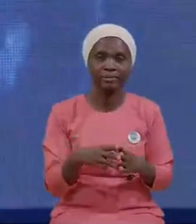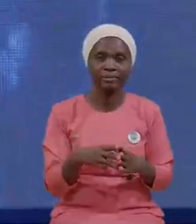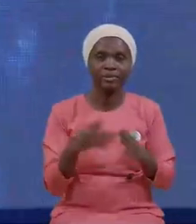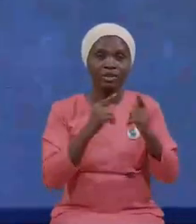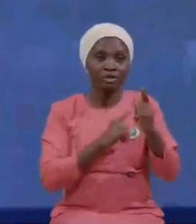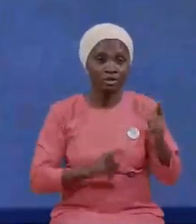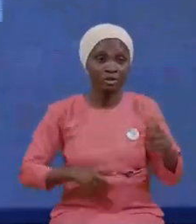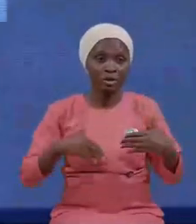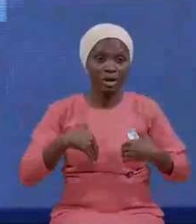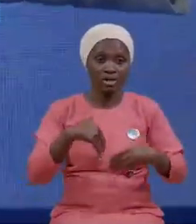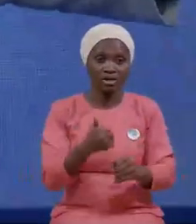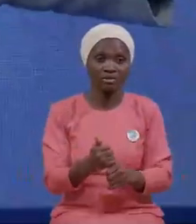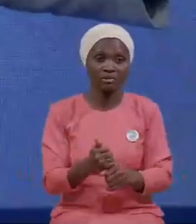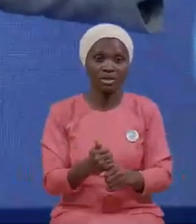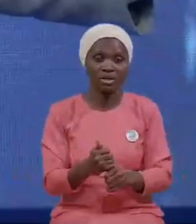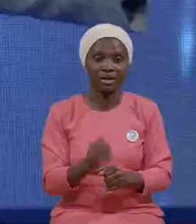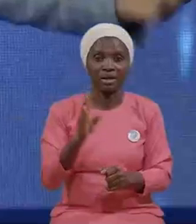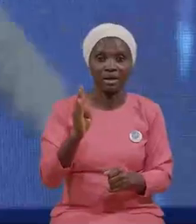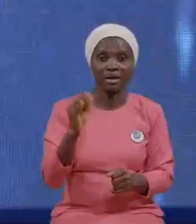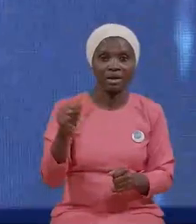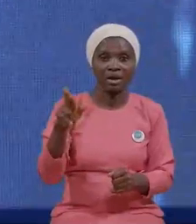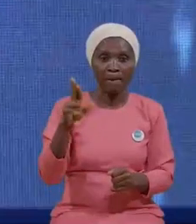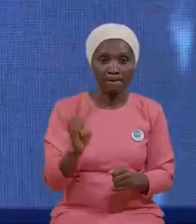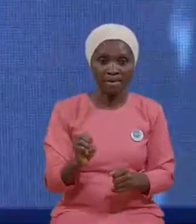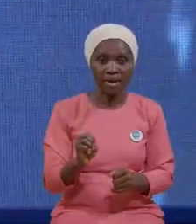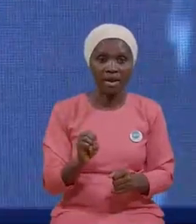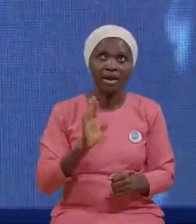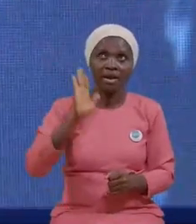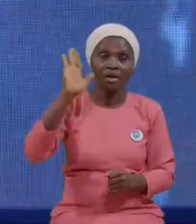L'Éternel découvre le bras de sa sainteté.